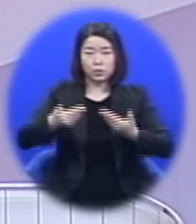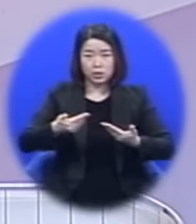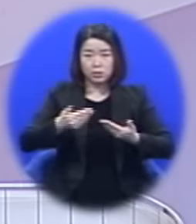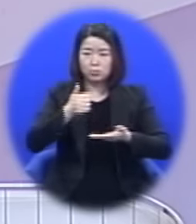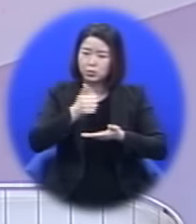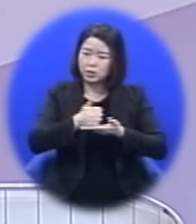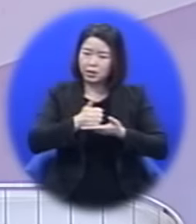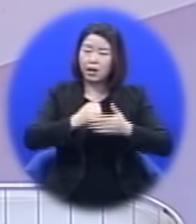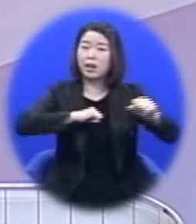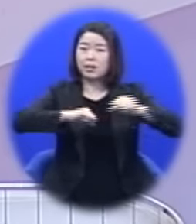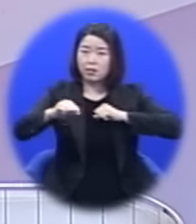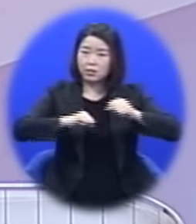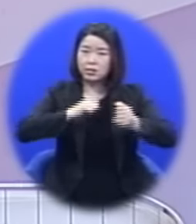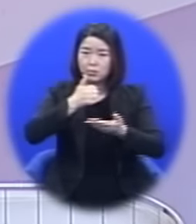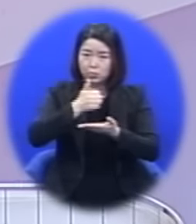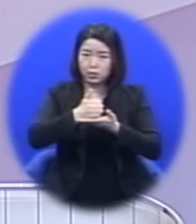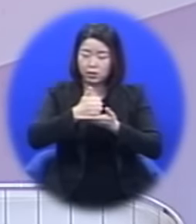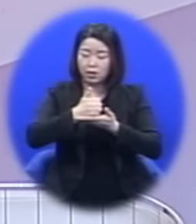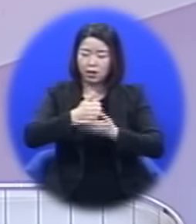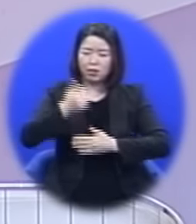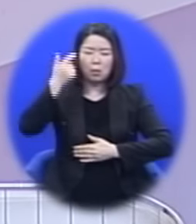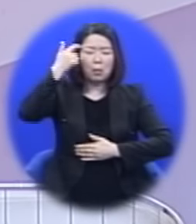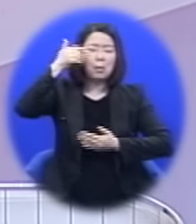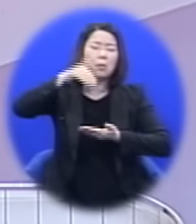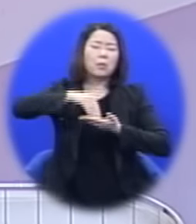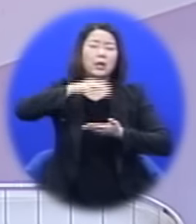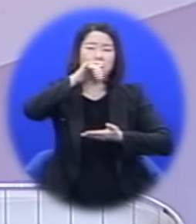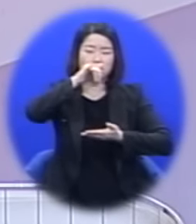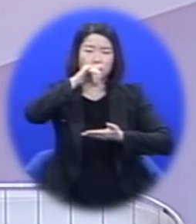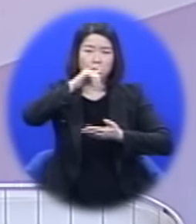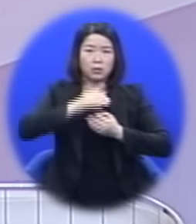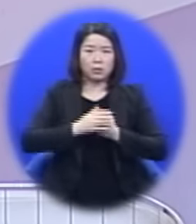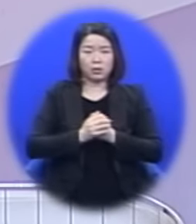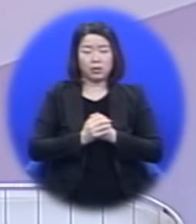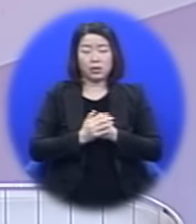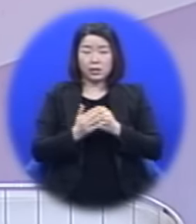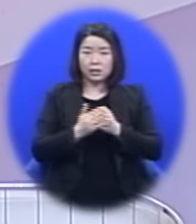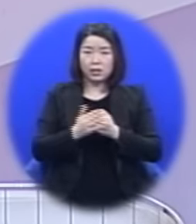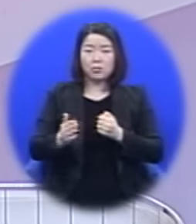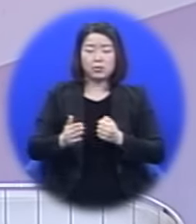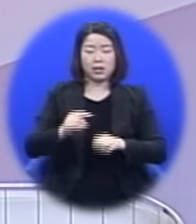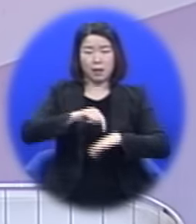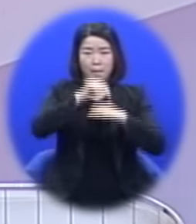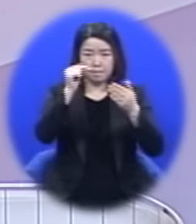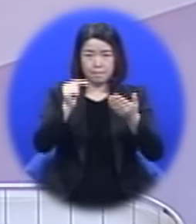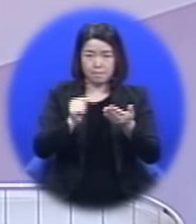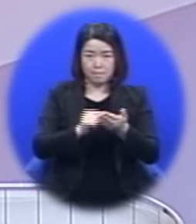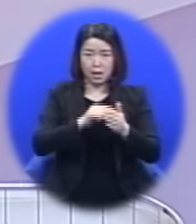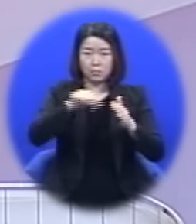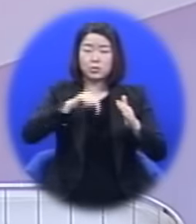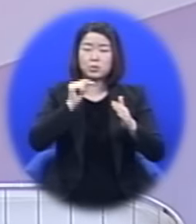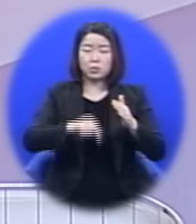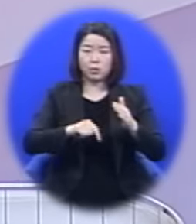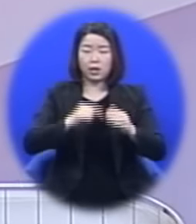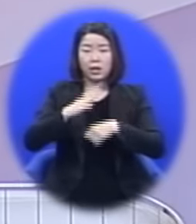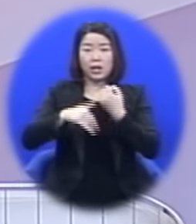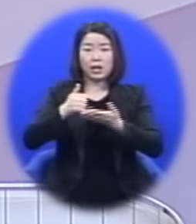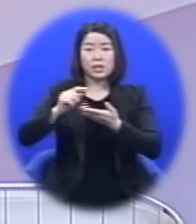역사하시는 분이신가 회의가 든다는 겁니다. 그래서 마음에 하나님에 대한